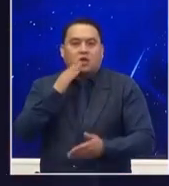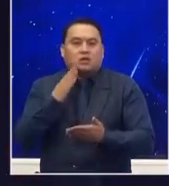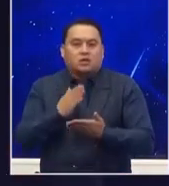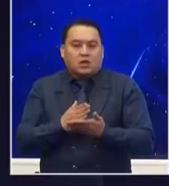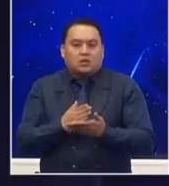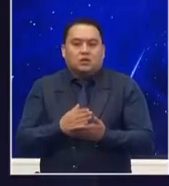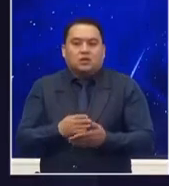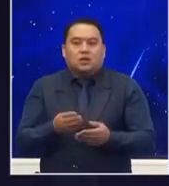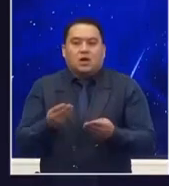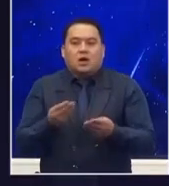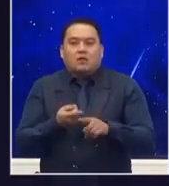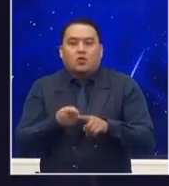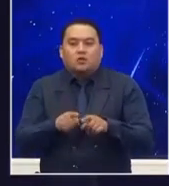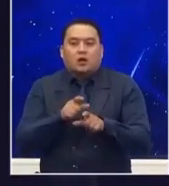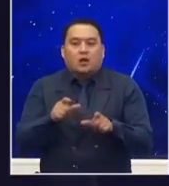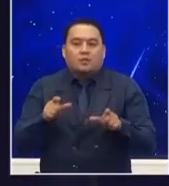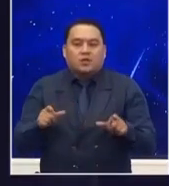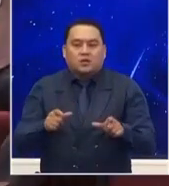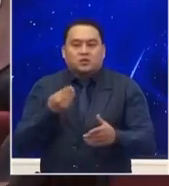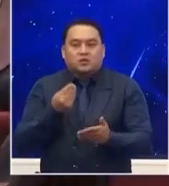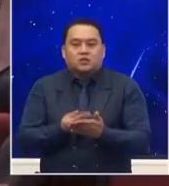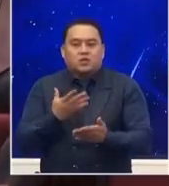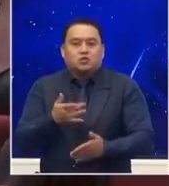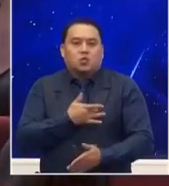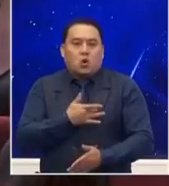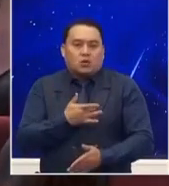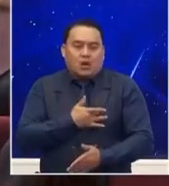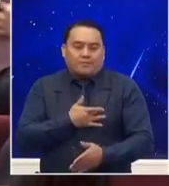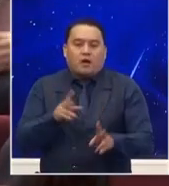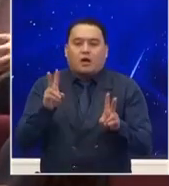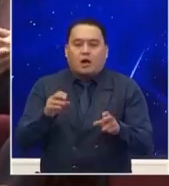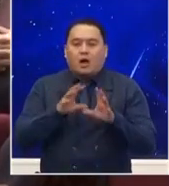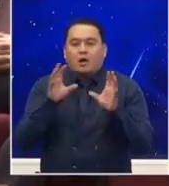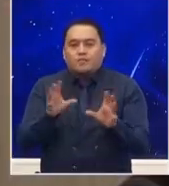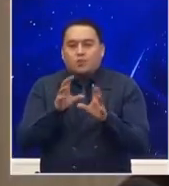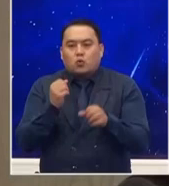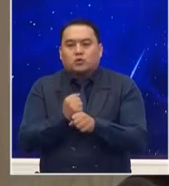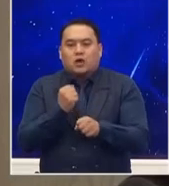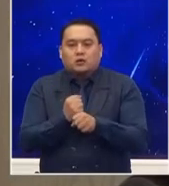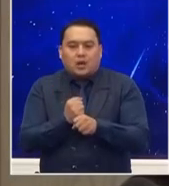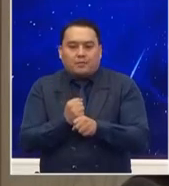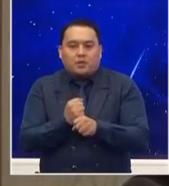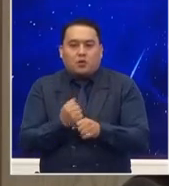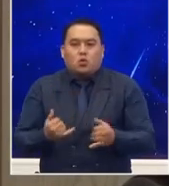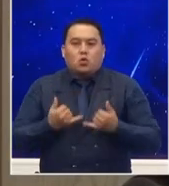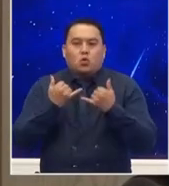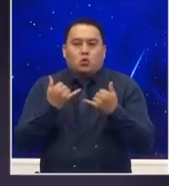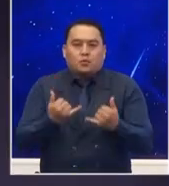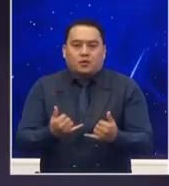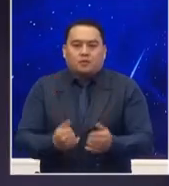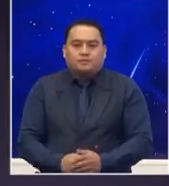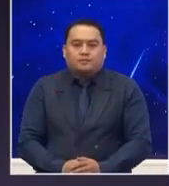салада табысы еңбек етіп жүрген азаматтар асыл жүрек атына лайықты қамқорлық жасап, қайырымдылықтан қалыс қалмай, құрмет төрінен